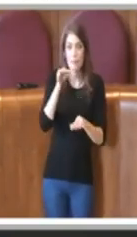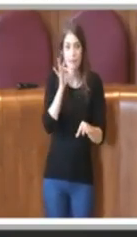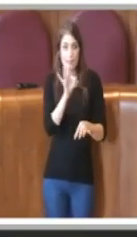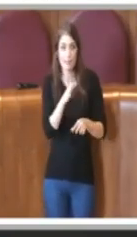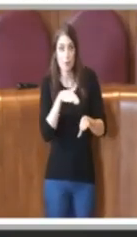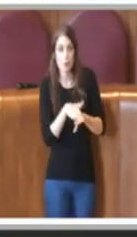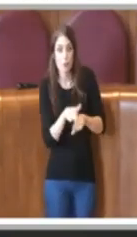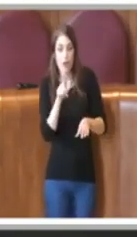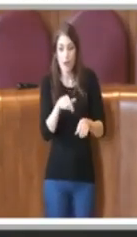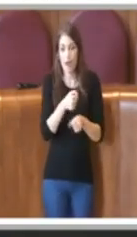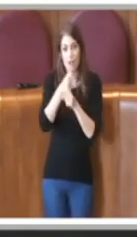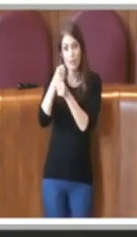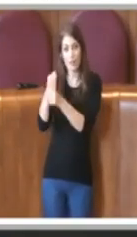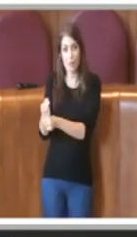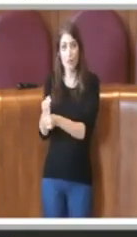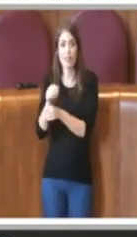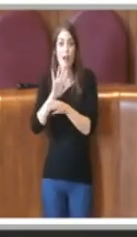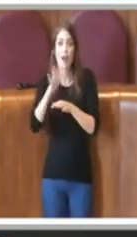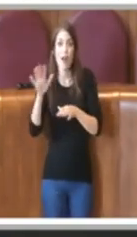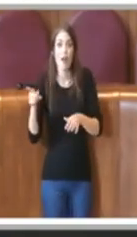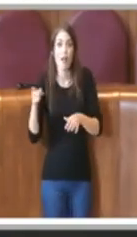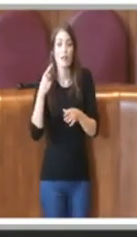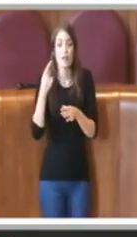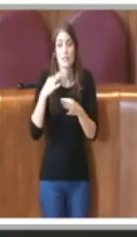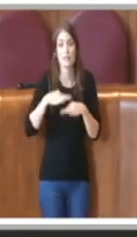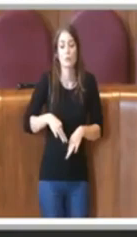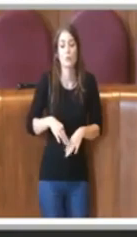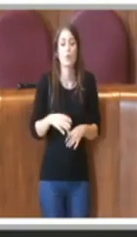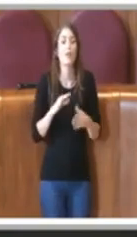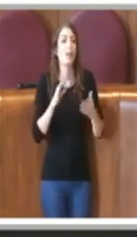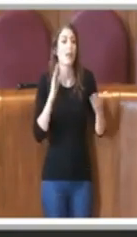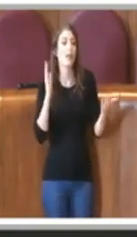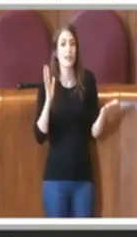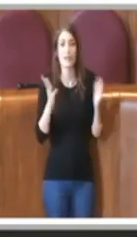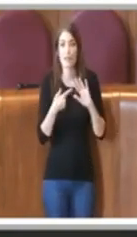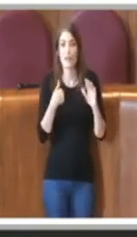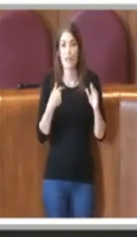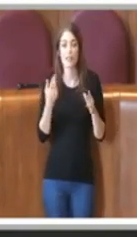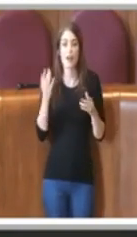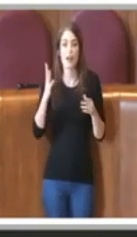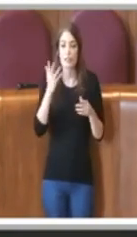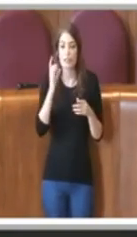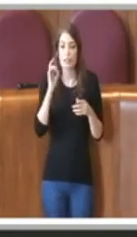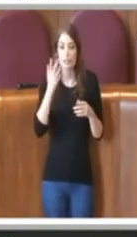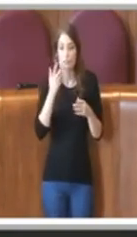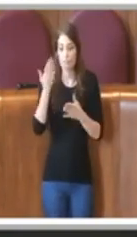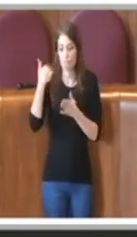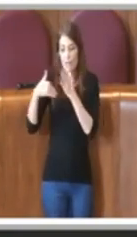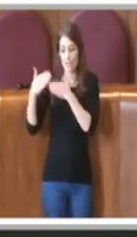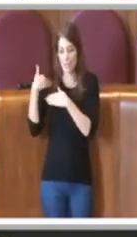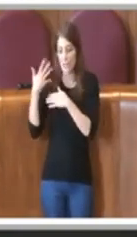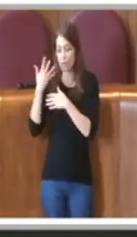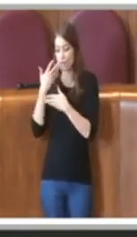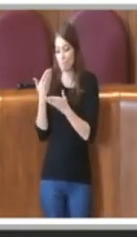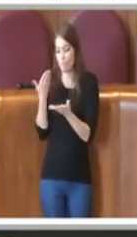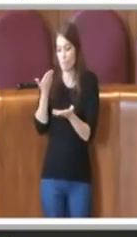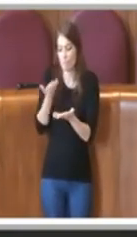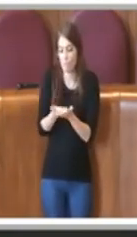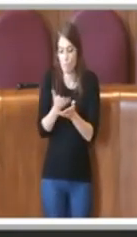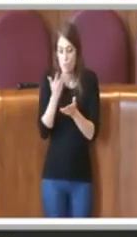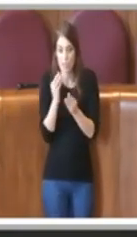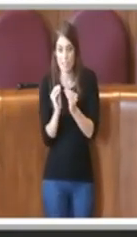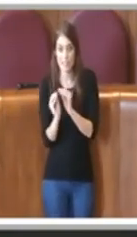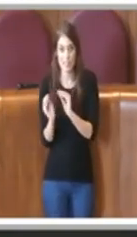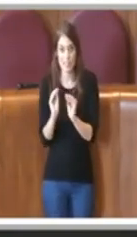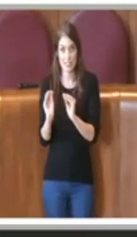affidamenti ad altre istituzioni, ovviamente si cerca di mettere tutto il pregresso anche a